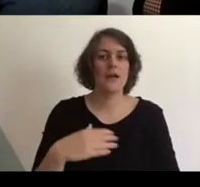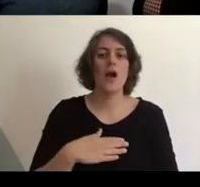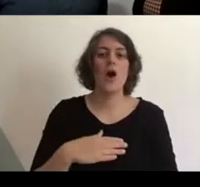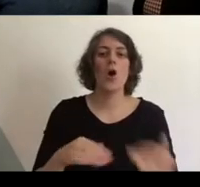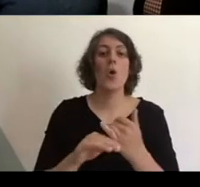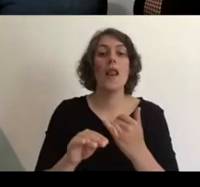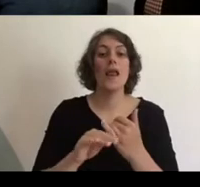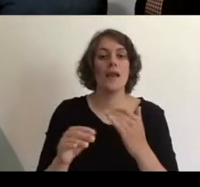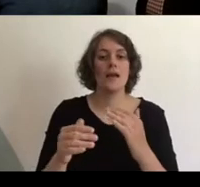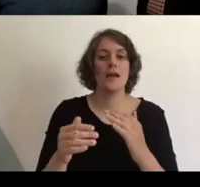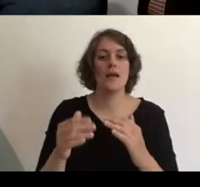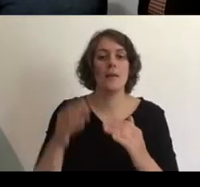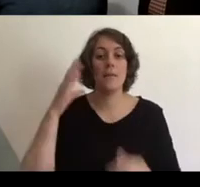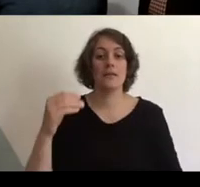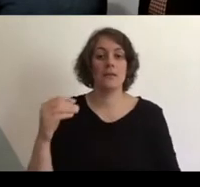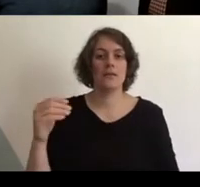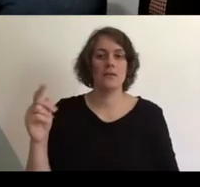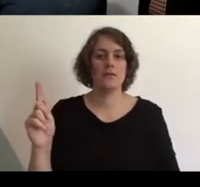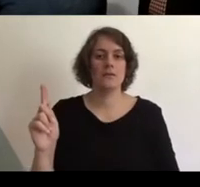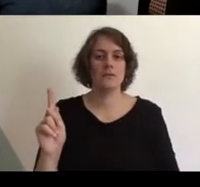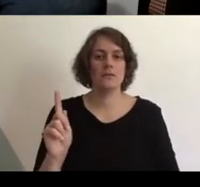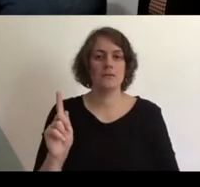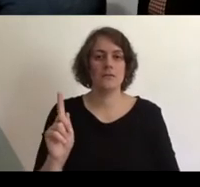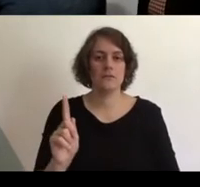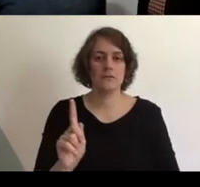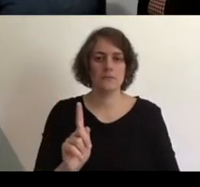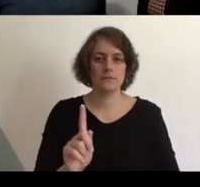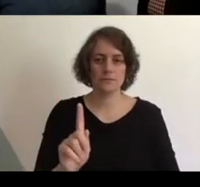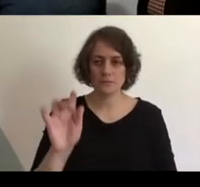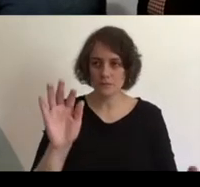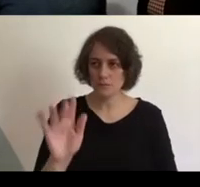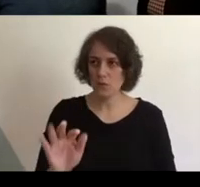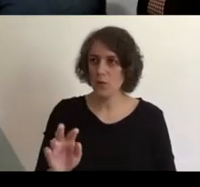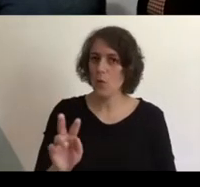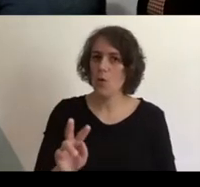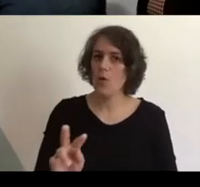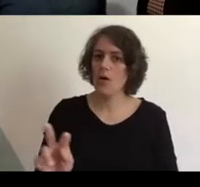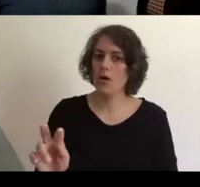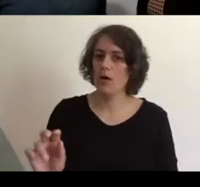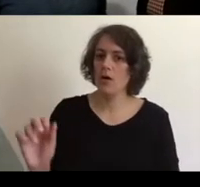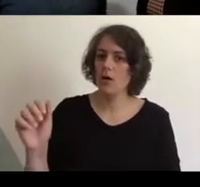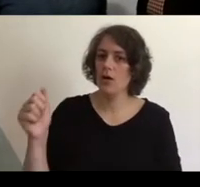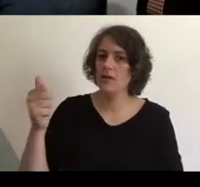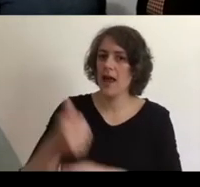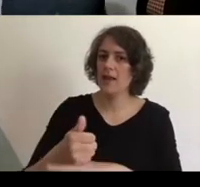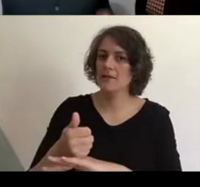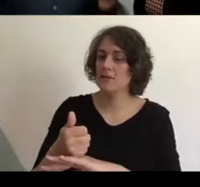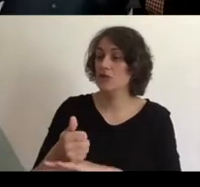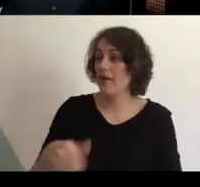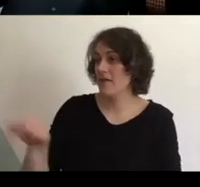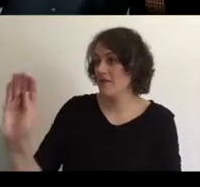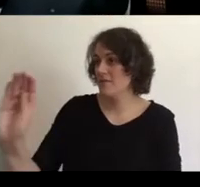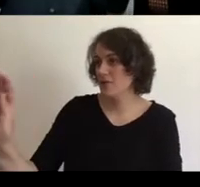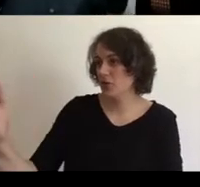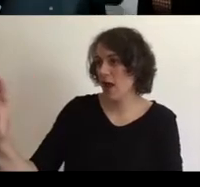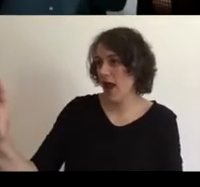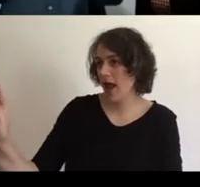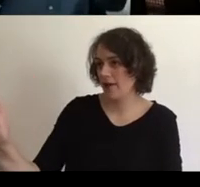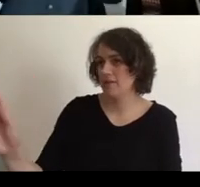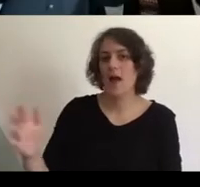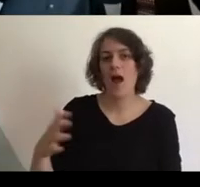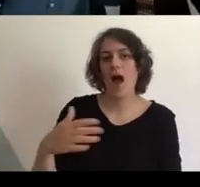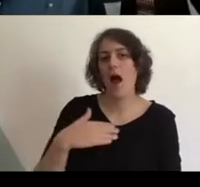in dem Moment guckte, der dann ins Büro ging und unserer Chefin Elternzeit ankündigte fürs nächste Jahr, weil seine Frau auch wieder schwanger